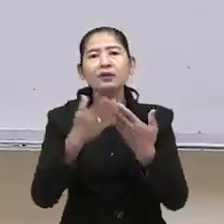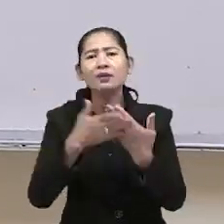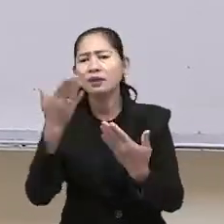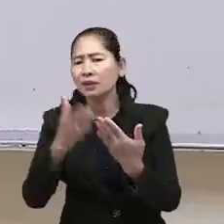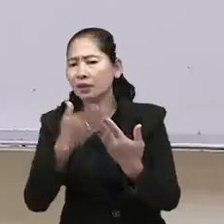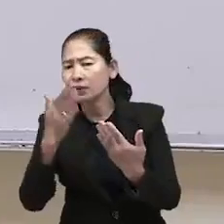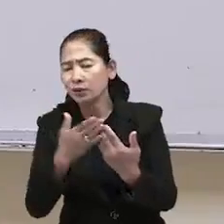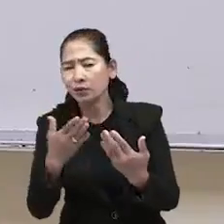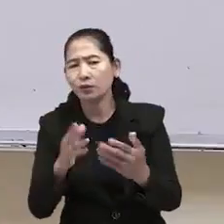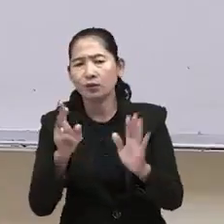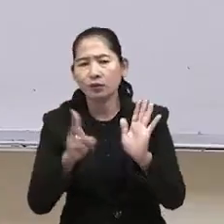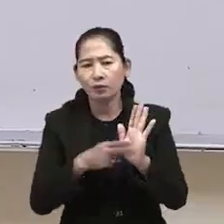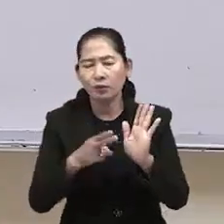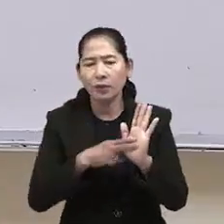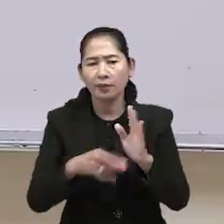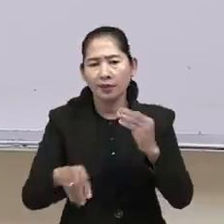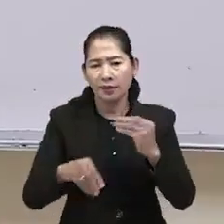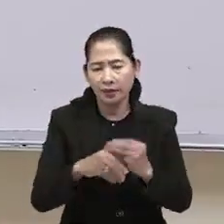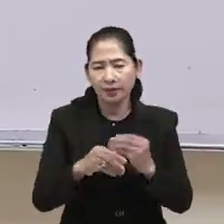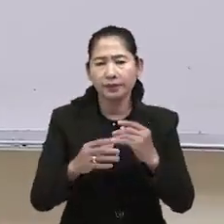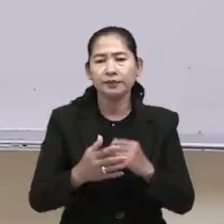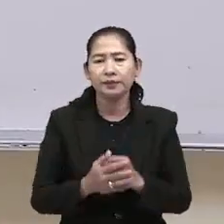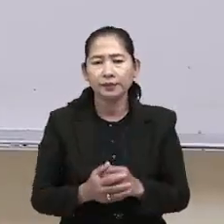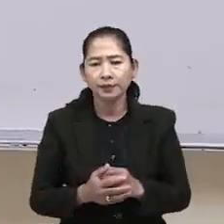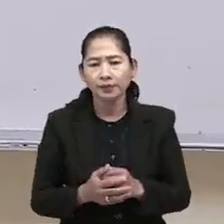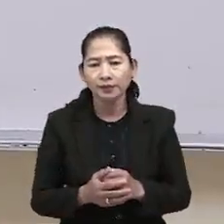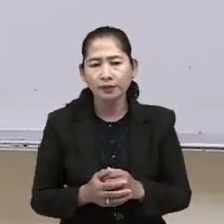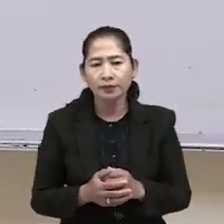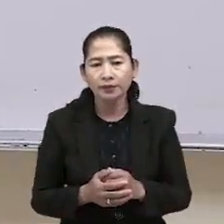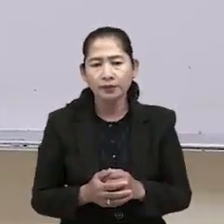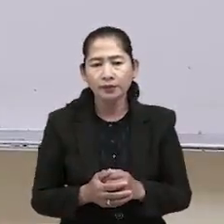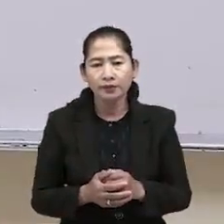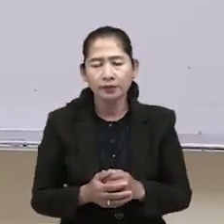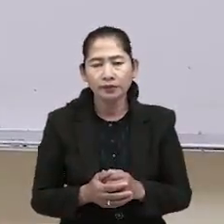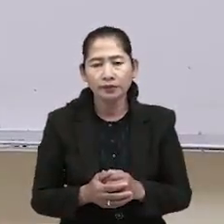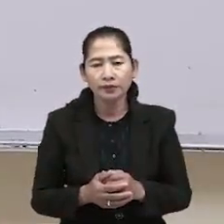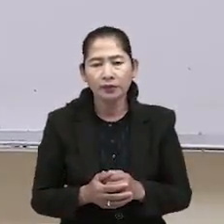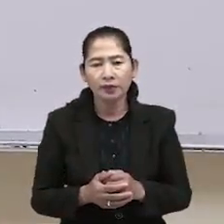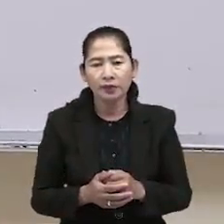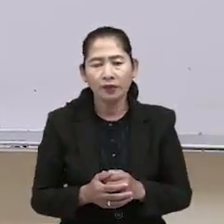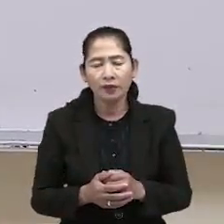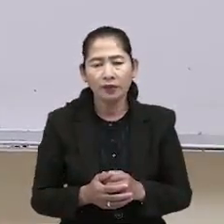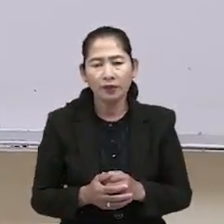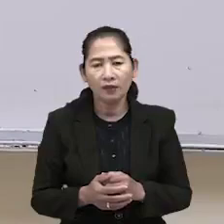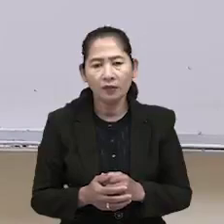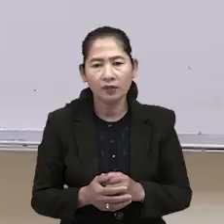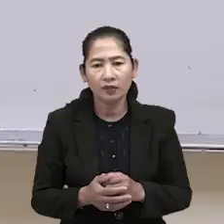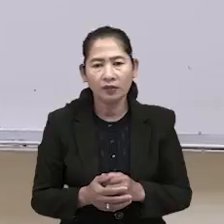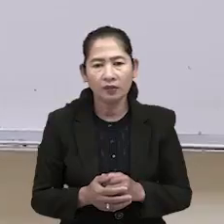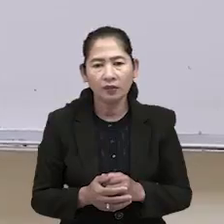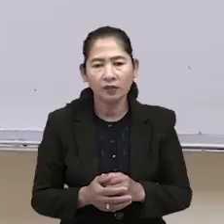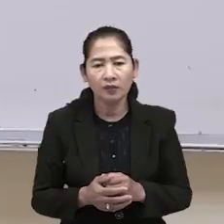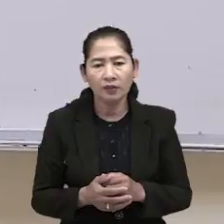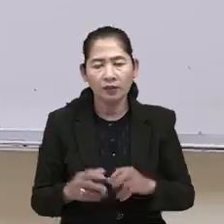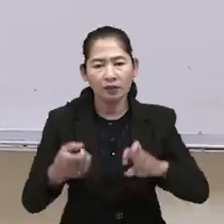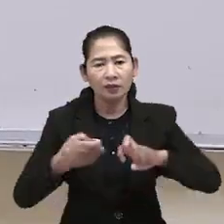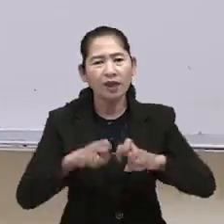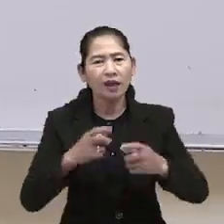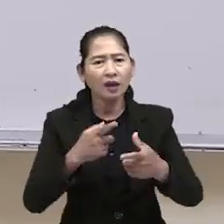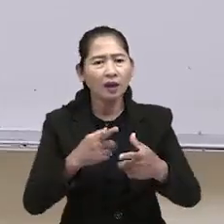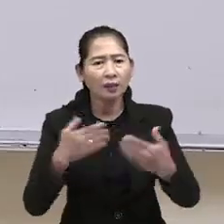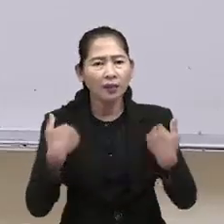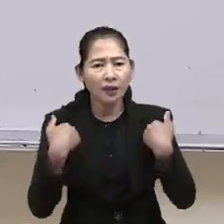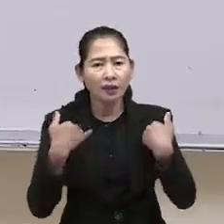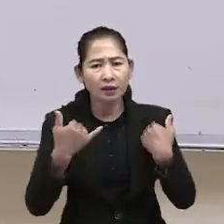យស្រួលហើយនឹងកាន់តែមានភាពច្បាស់លាស់រត់ឡើងចាយ៉ាងម៉េចដែរកូនមានបញ្ហាដែរឬទេ